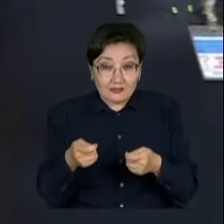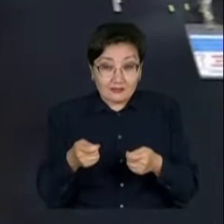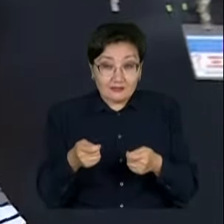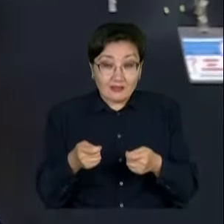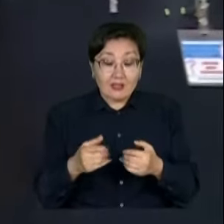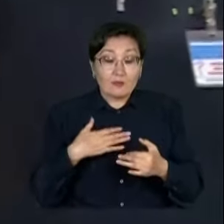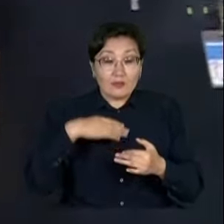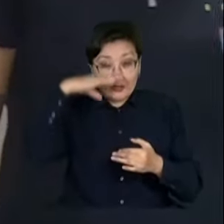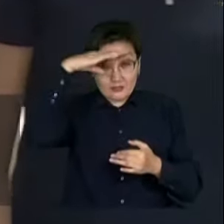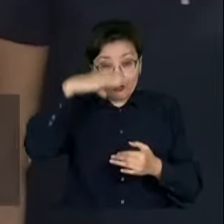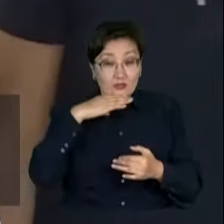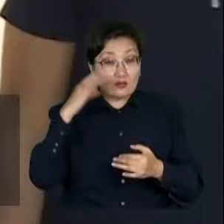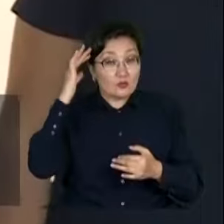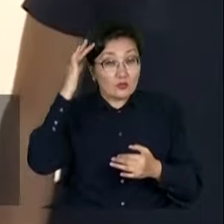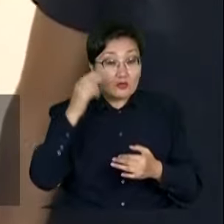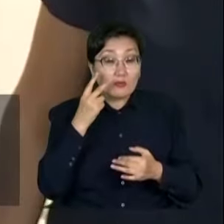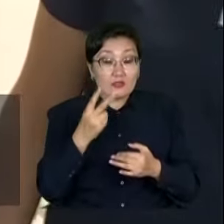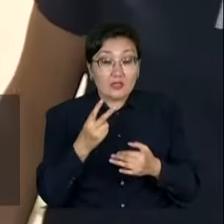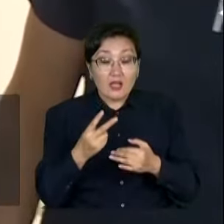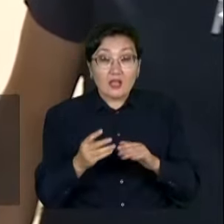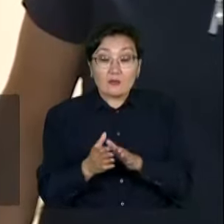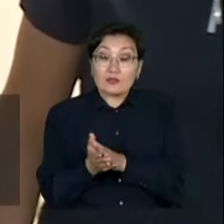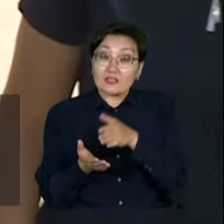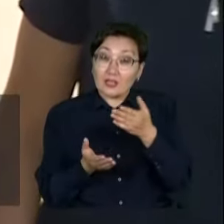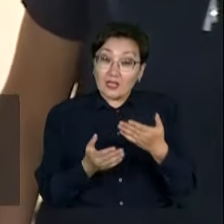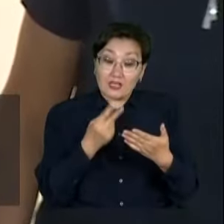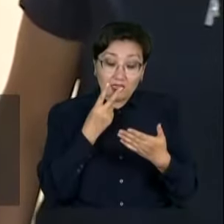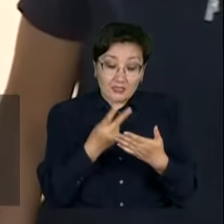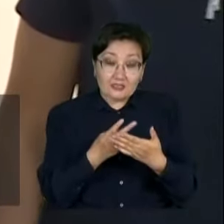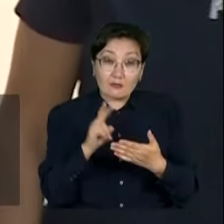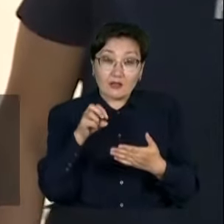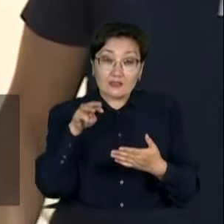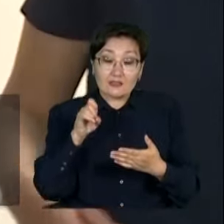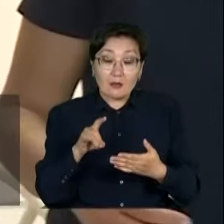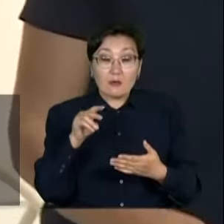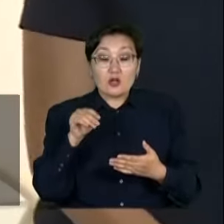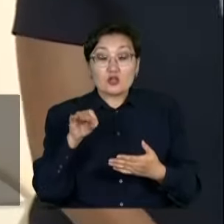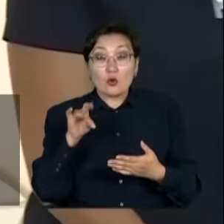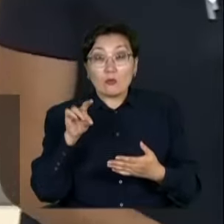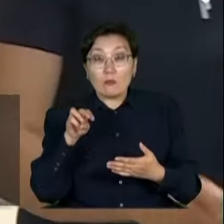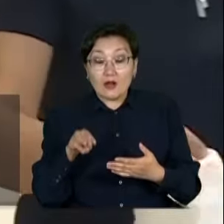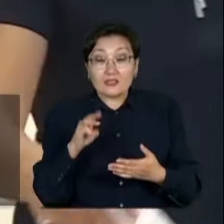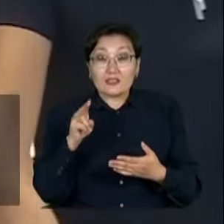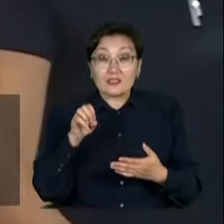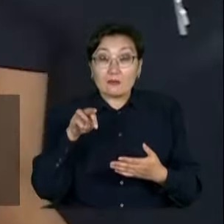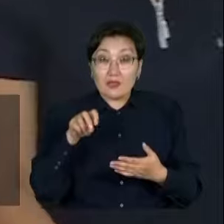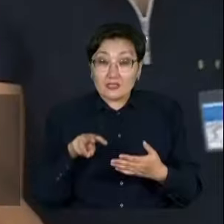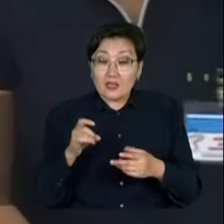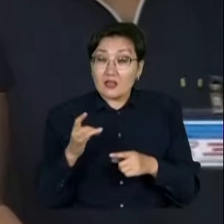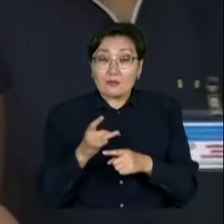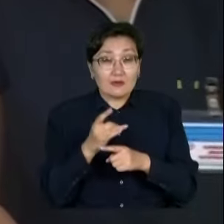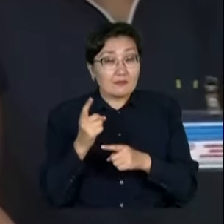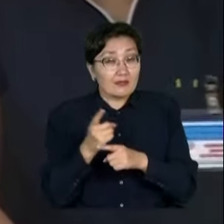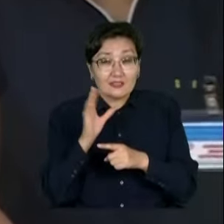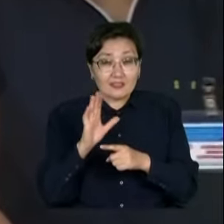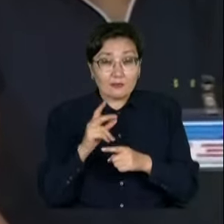Сөйтіп қамшыны былай оңғарған кезінде астында Қасым Жомарт Кемел деген жазу болды. Бір емес екі рет түсіме кірді да. Босанғанша